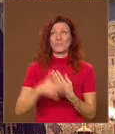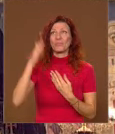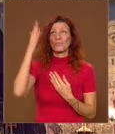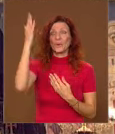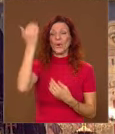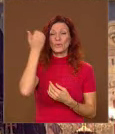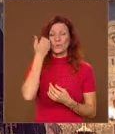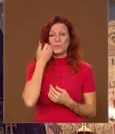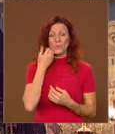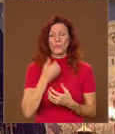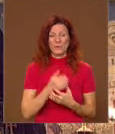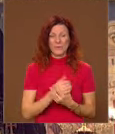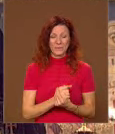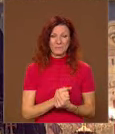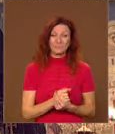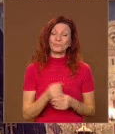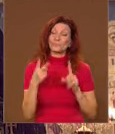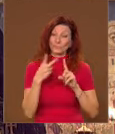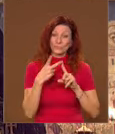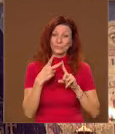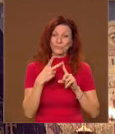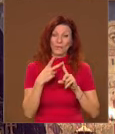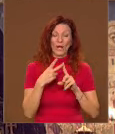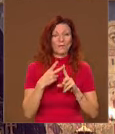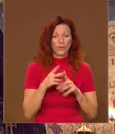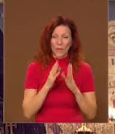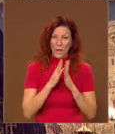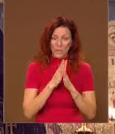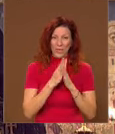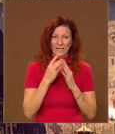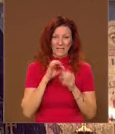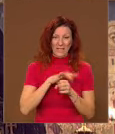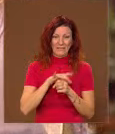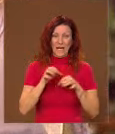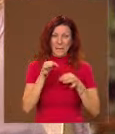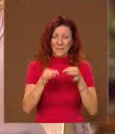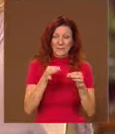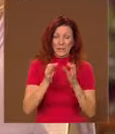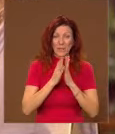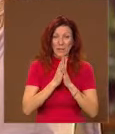Това е второто изпълнение на молитвите за избавление от епидемията.